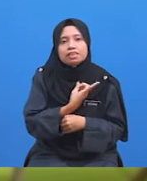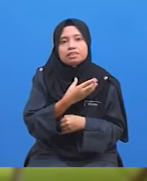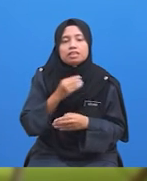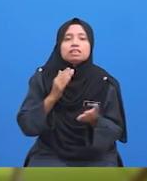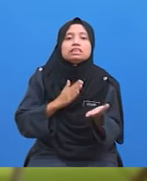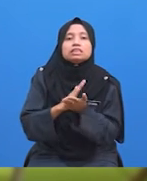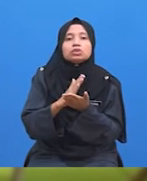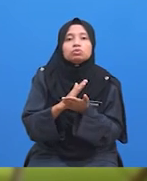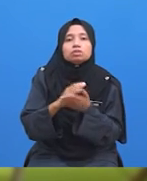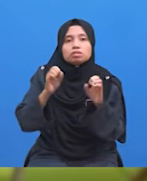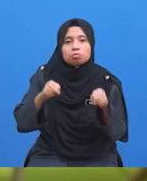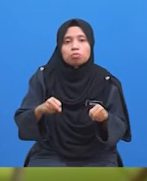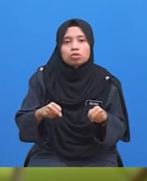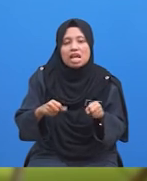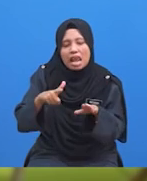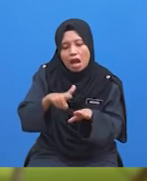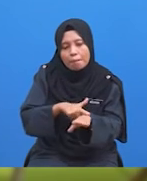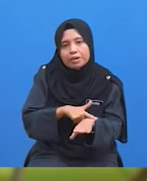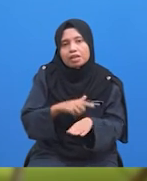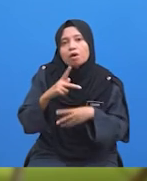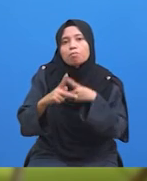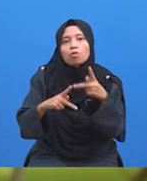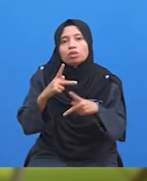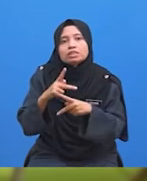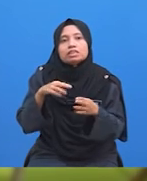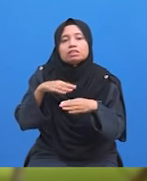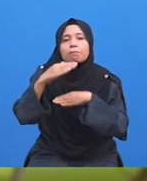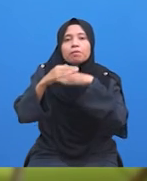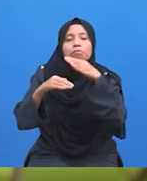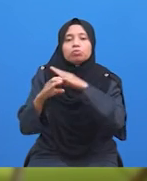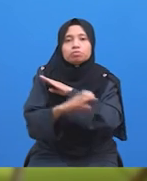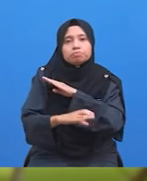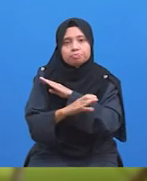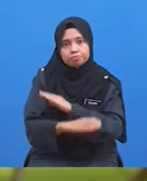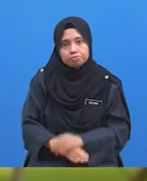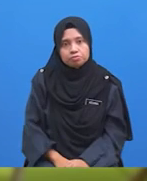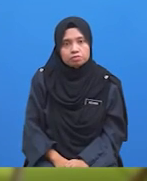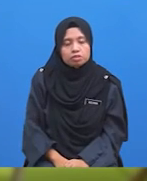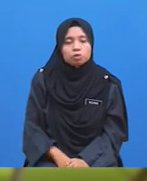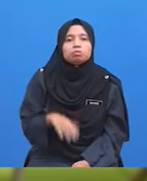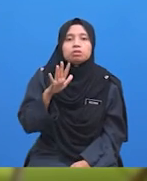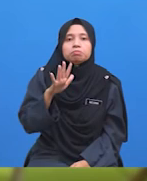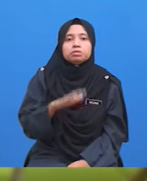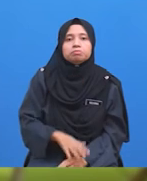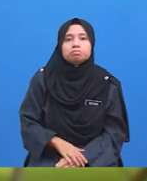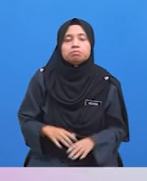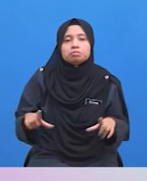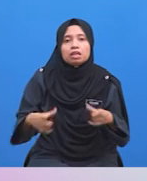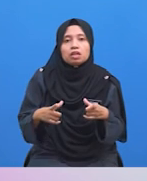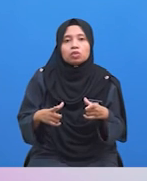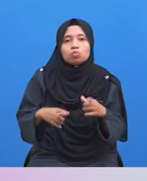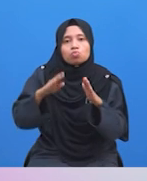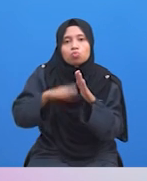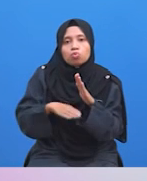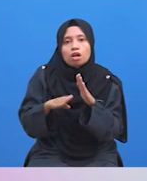seterusnya oleh melambatkan proses pembangunan negara kelima berlaku